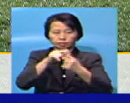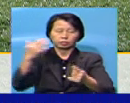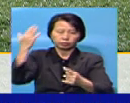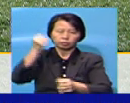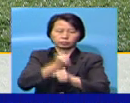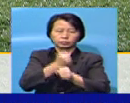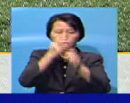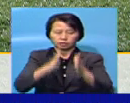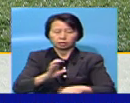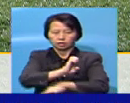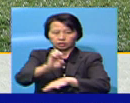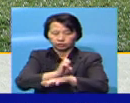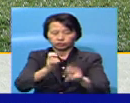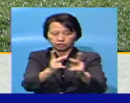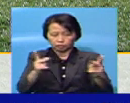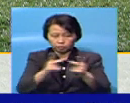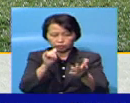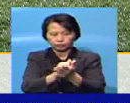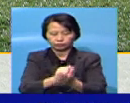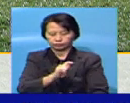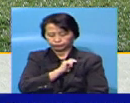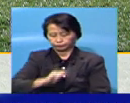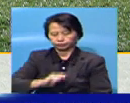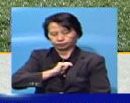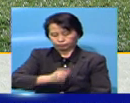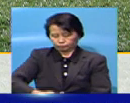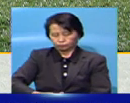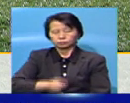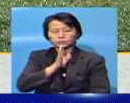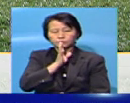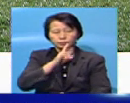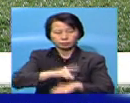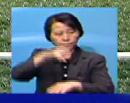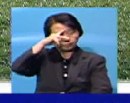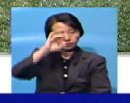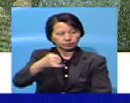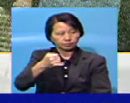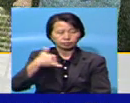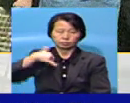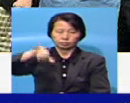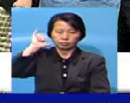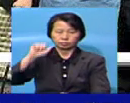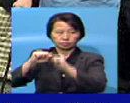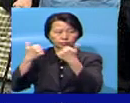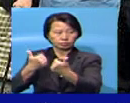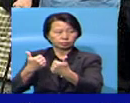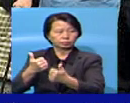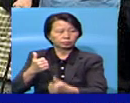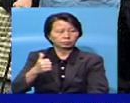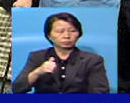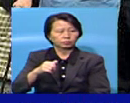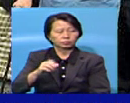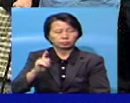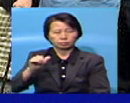pekerja estet di kawasan berkenaan Datuk Seri Tengku Anan bercakap kepada media di Putrajaya semalam persatuan penduduk ptdi